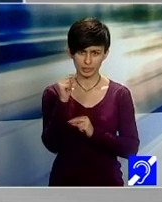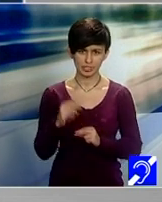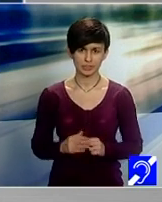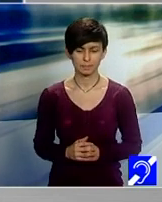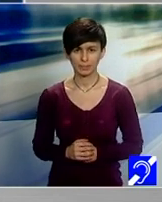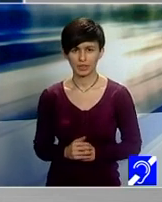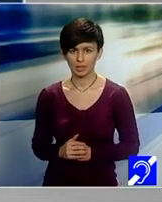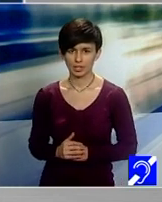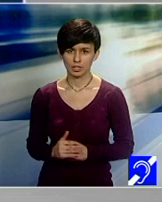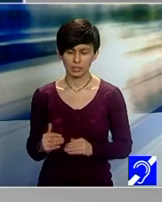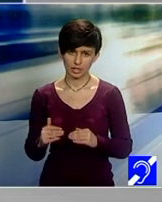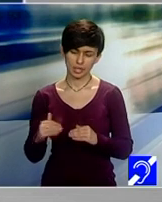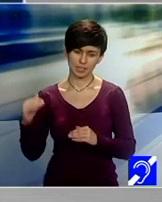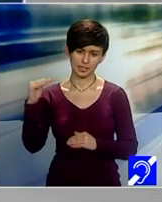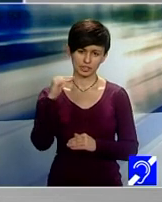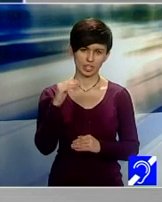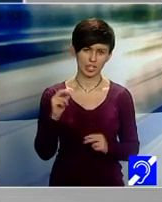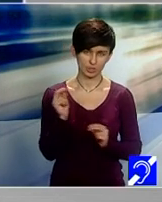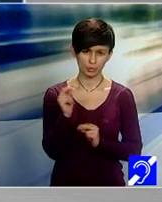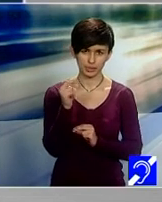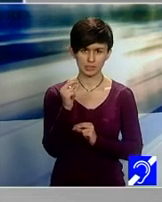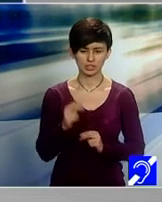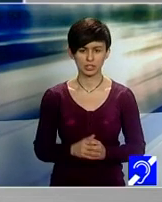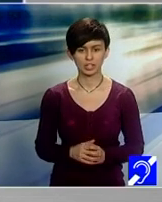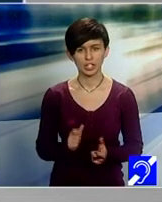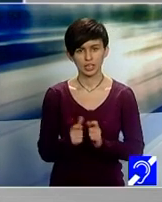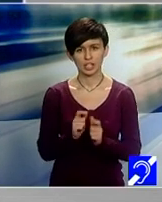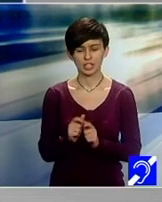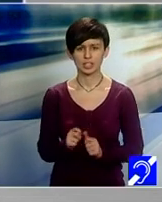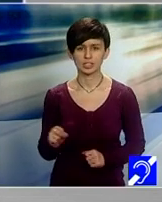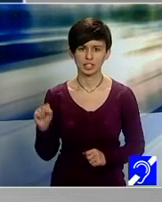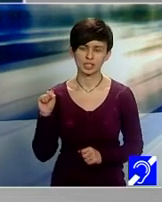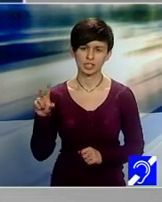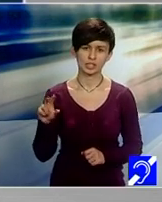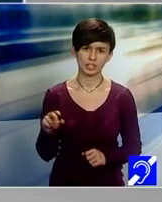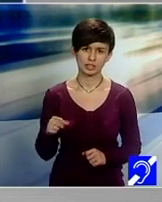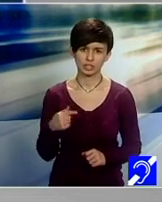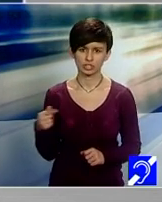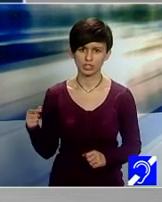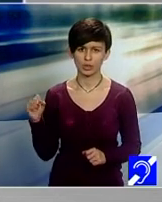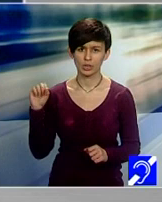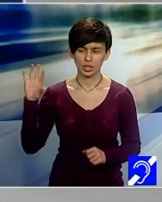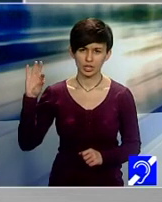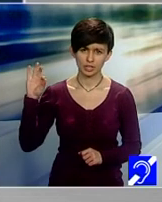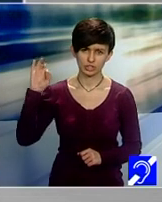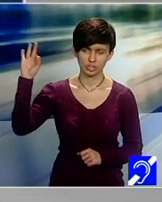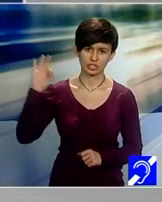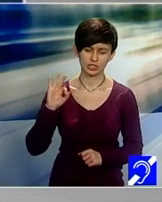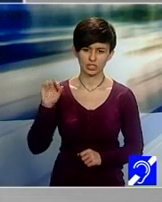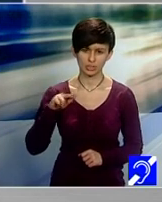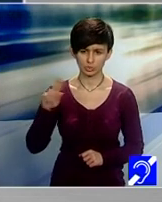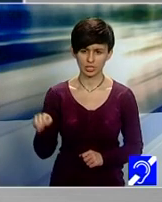Creșterea dobânzilor, așa cum ziceam, la creditele în lei de 30%, respectiv 50% la creditele în